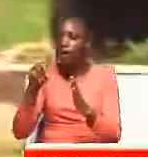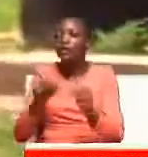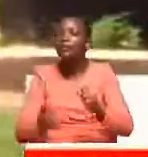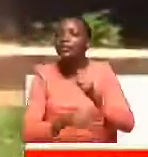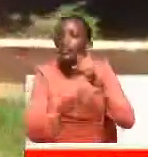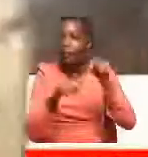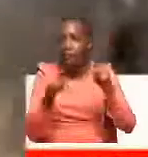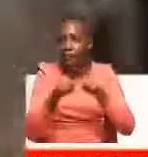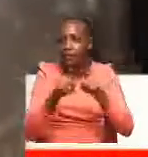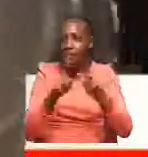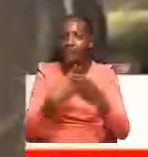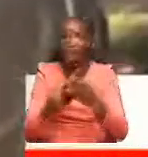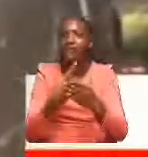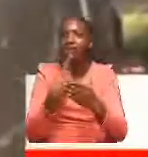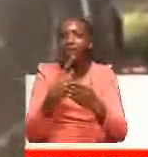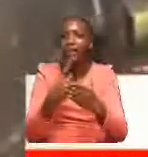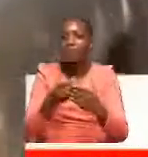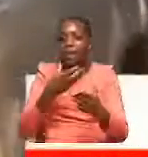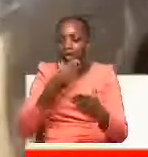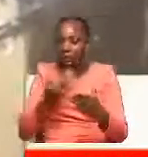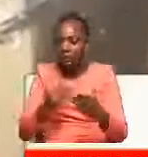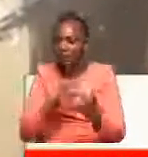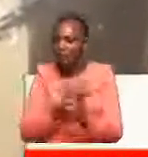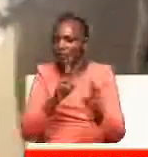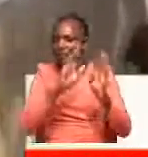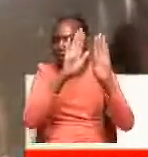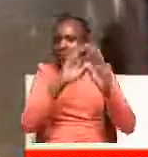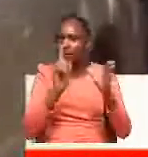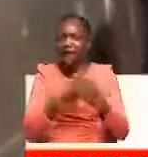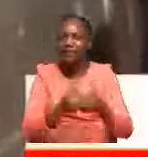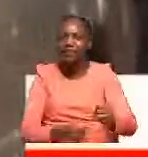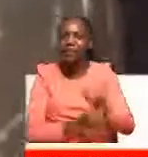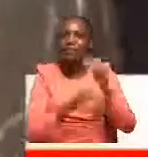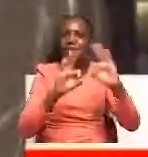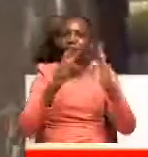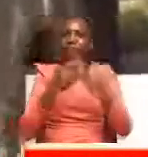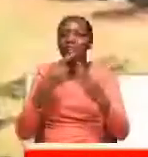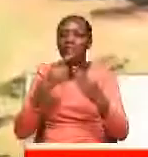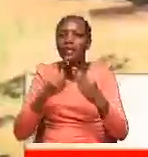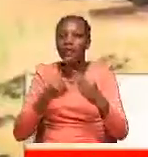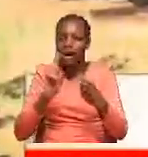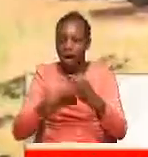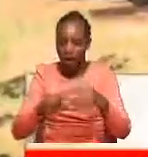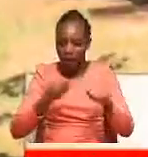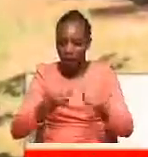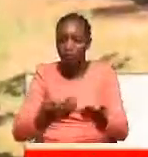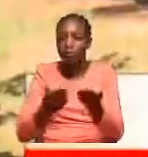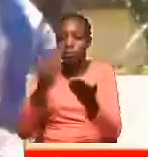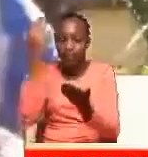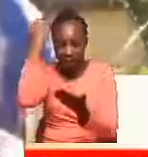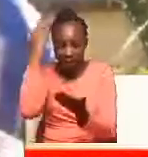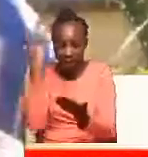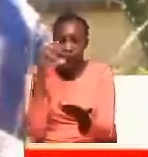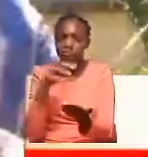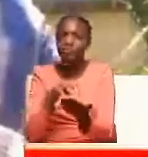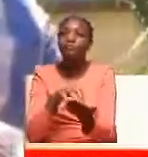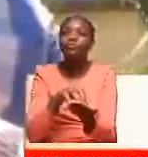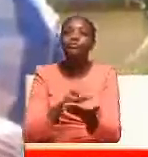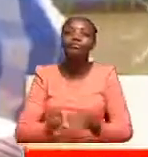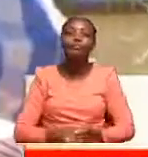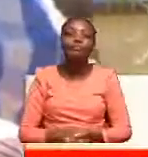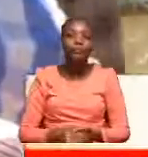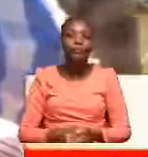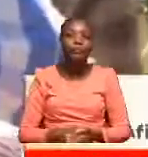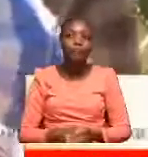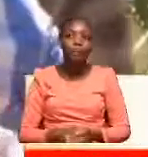kuwa marehemu alikuwa tegemeo kwa familia hiyo na watawasilisha kesi hiyo mahakamani kutafuta haki. Ni jambo la